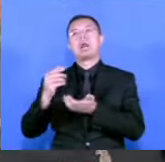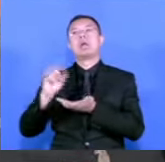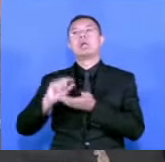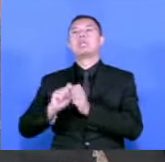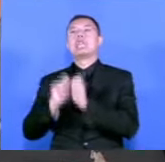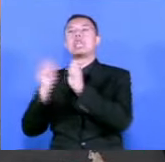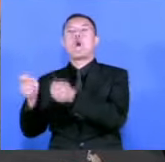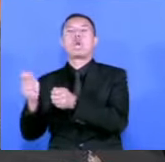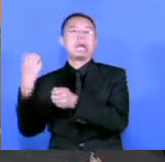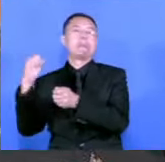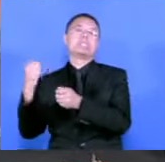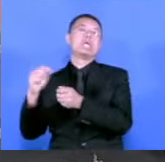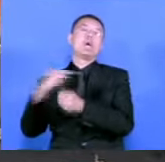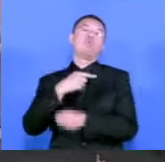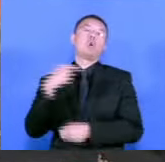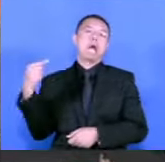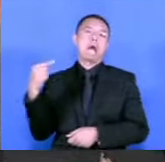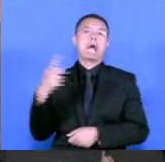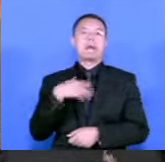mencari itu mobil dan mobil yang pernah dia operasikan. Kalau